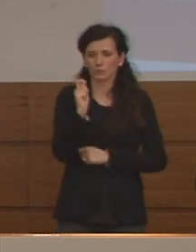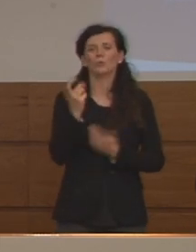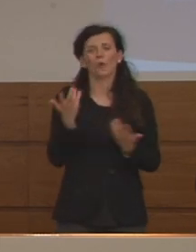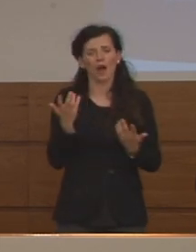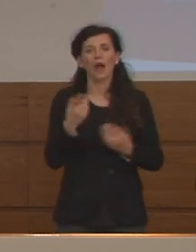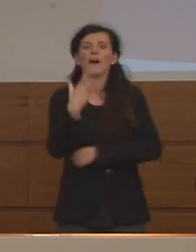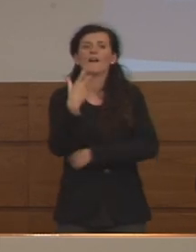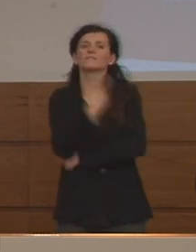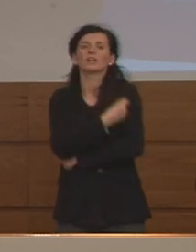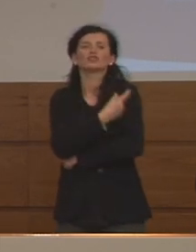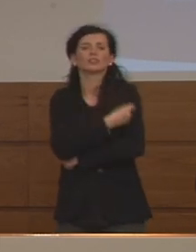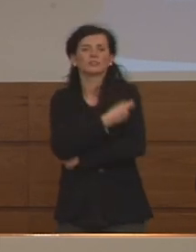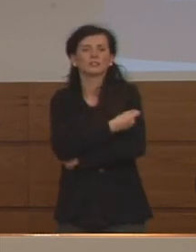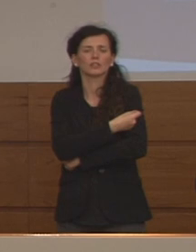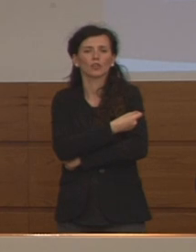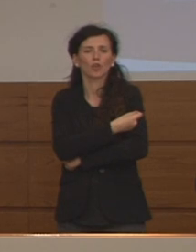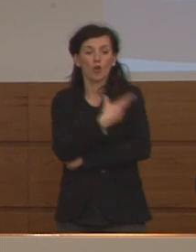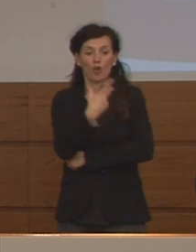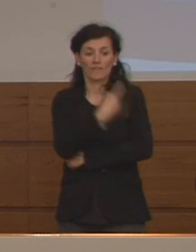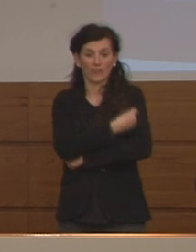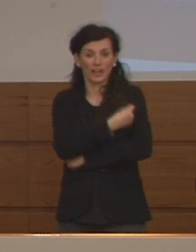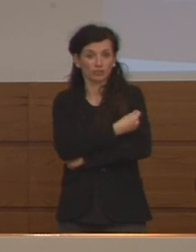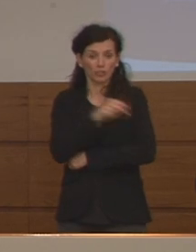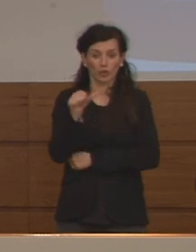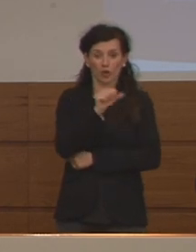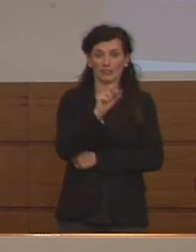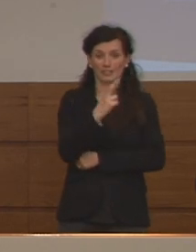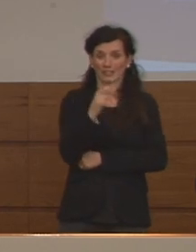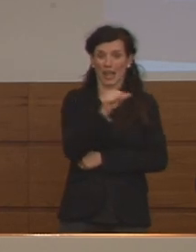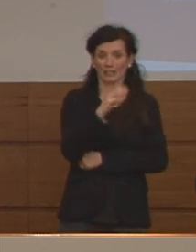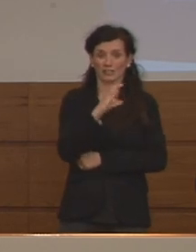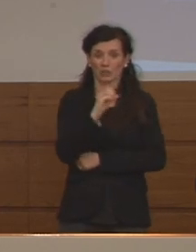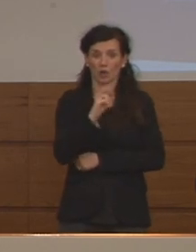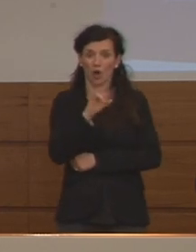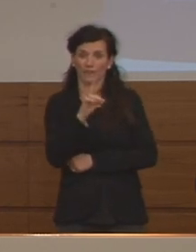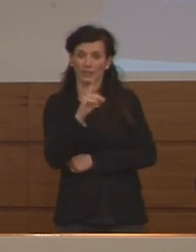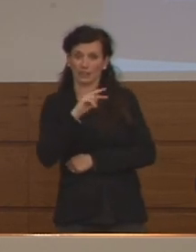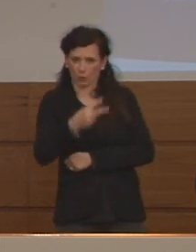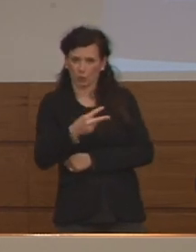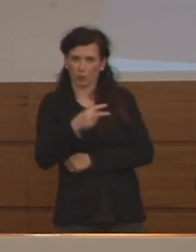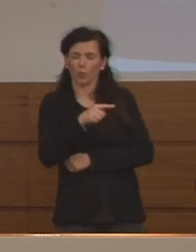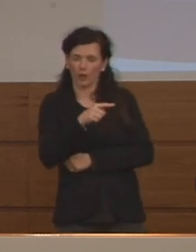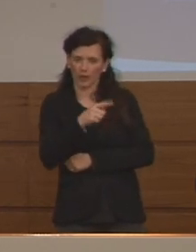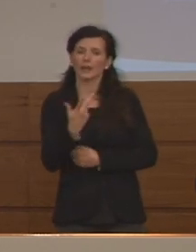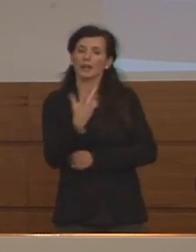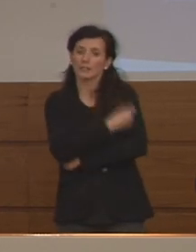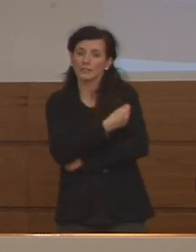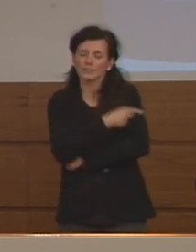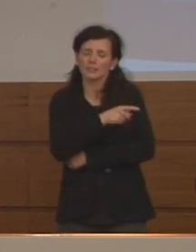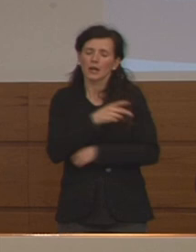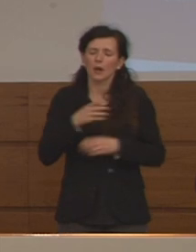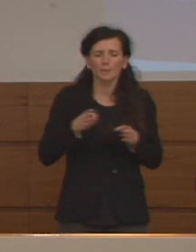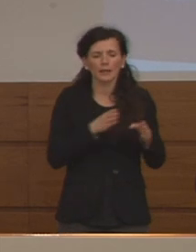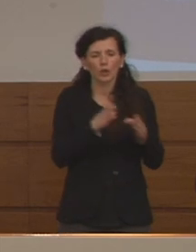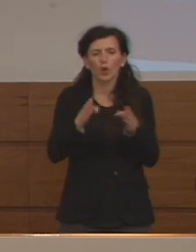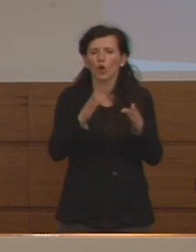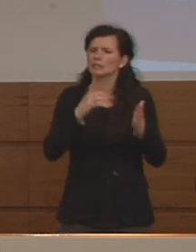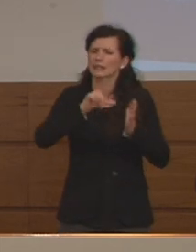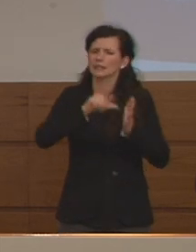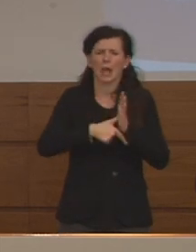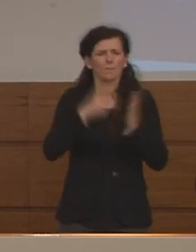vaccino il vaccino contro il sars cop ii sta percorrendo un percorso che attenti di record e